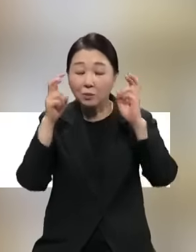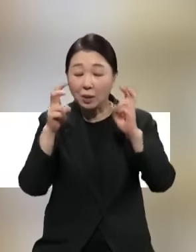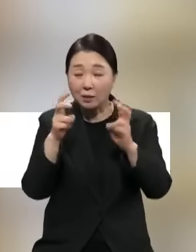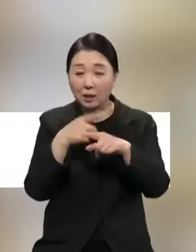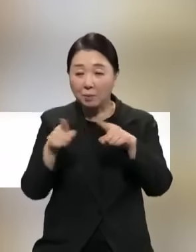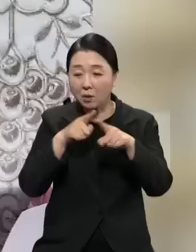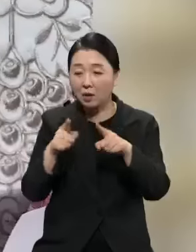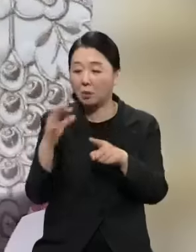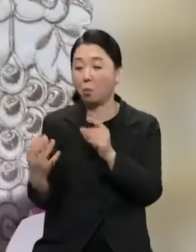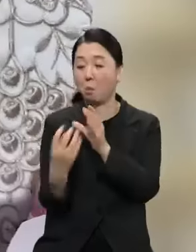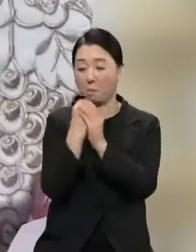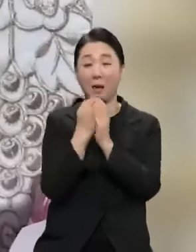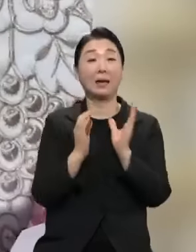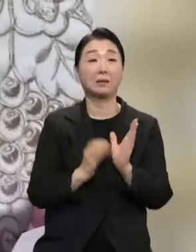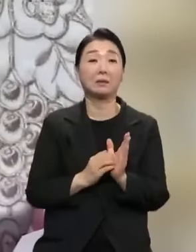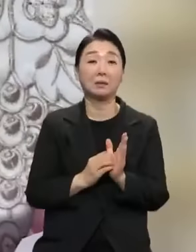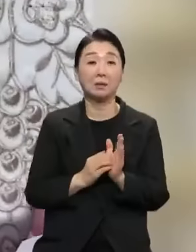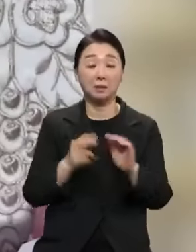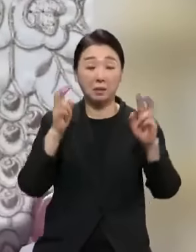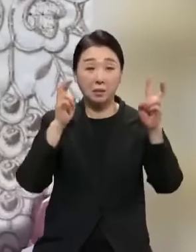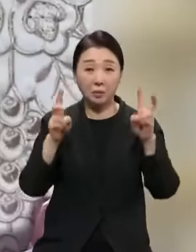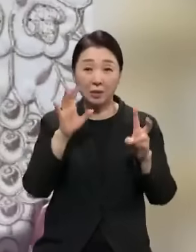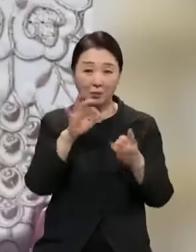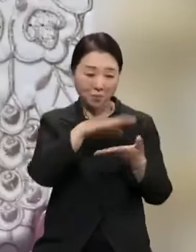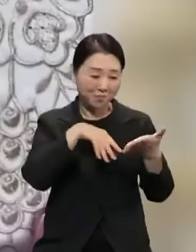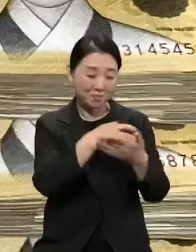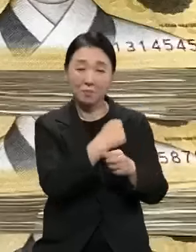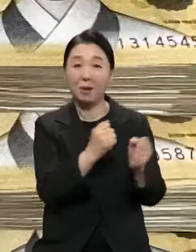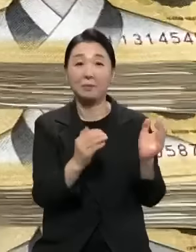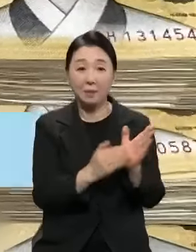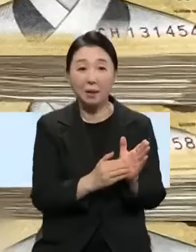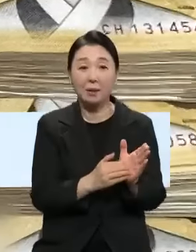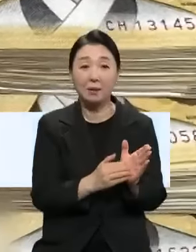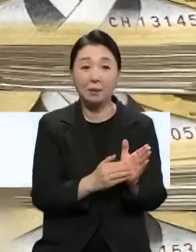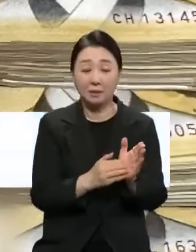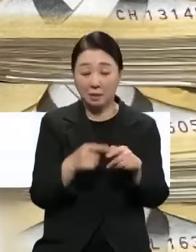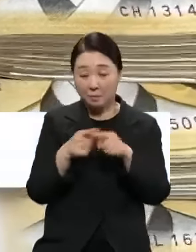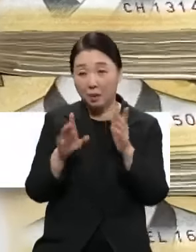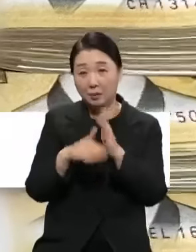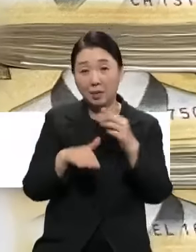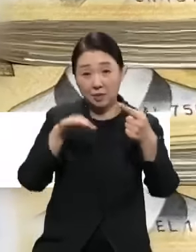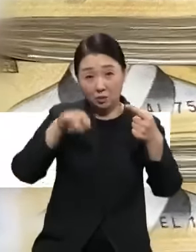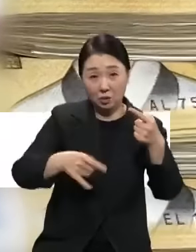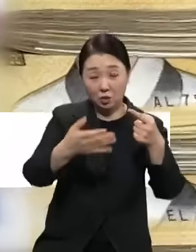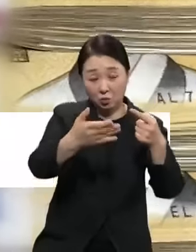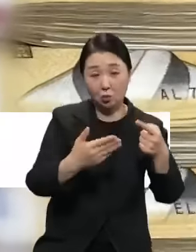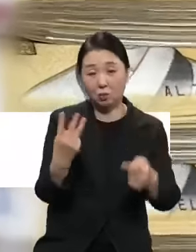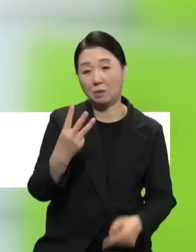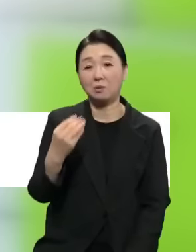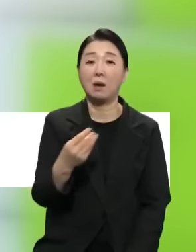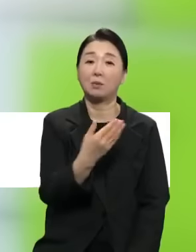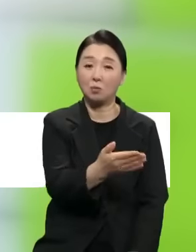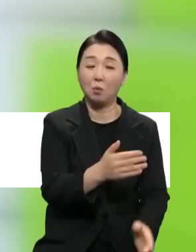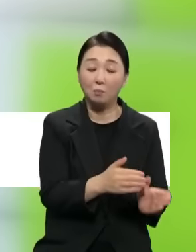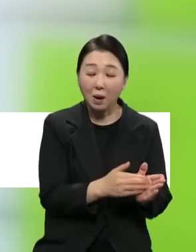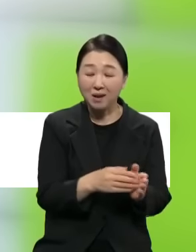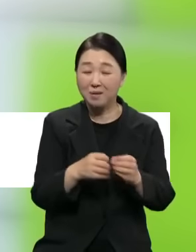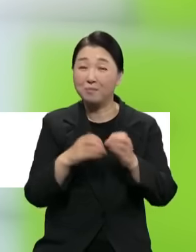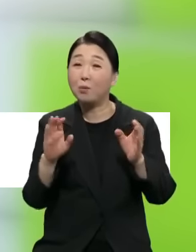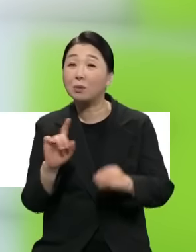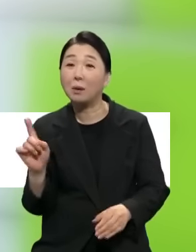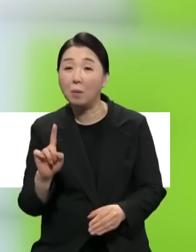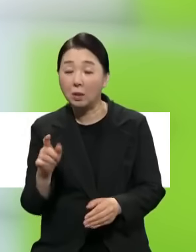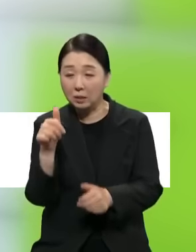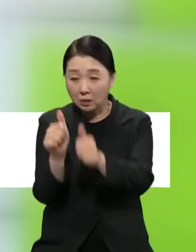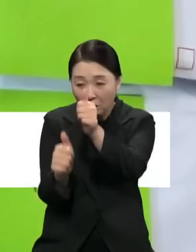뒷돈 있니다 업체들은 가격표를 만들었습니다 심사에서 1등을 주면 3천만 원 이른바 폭탄이라고 불리는